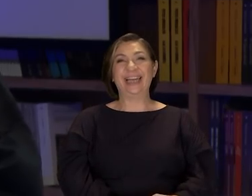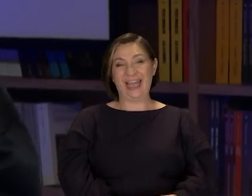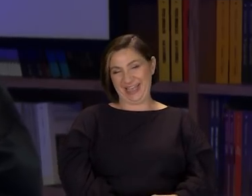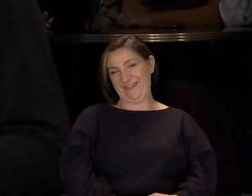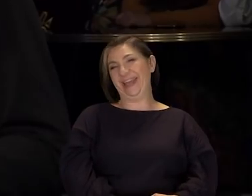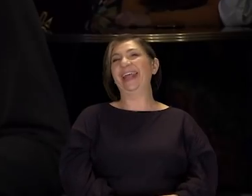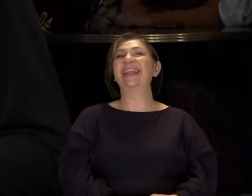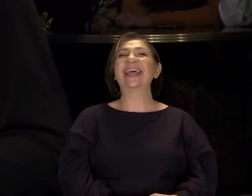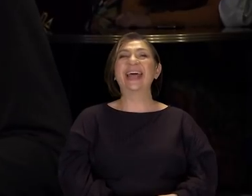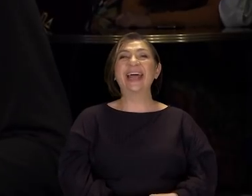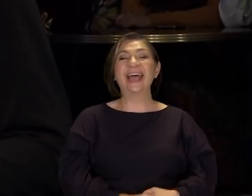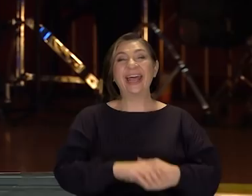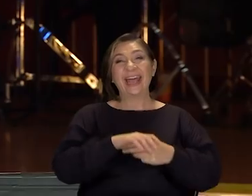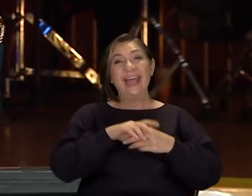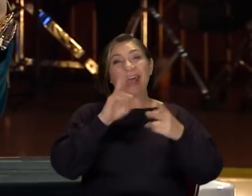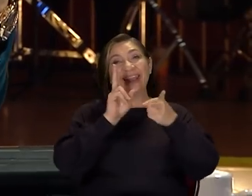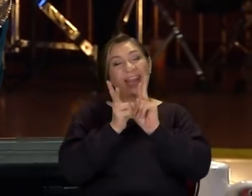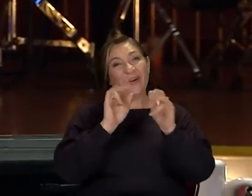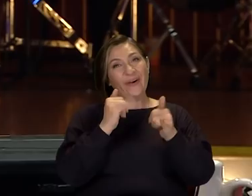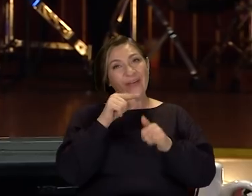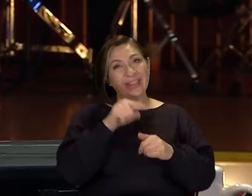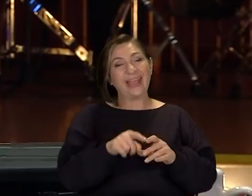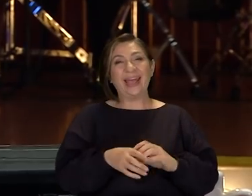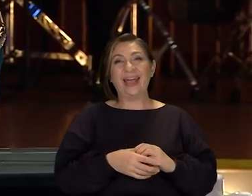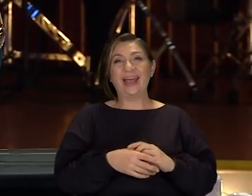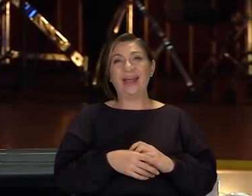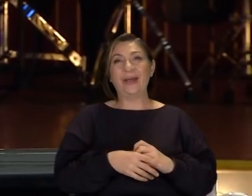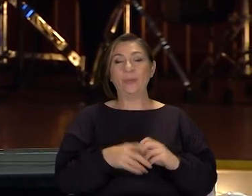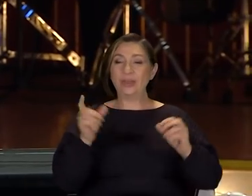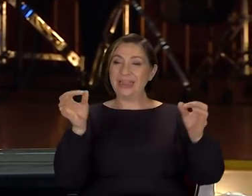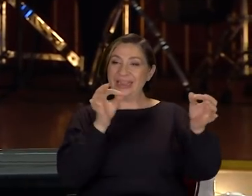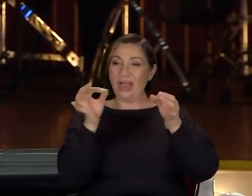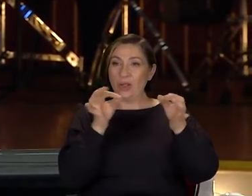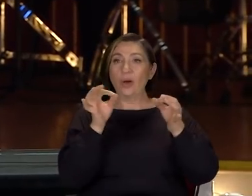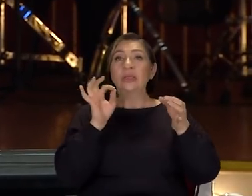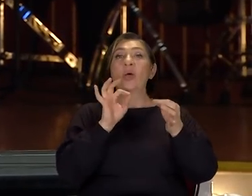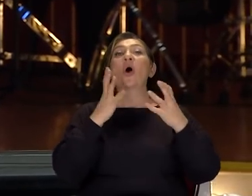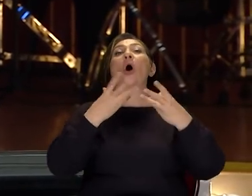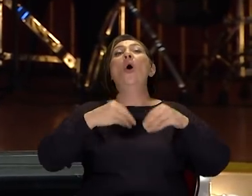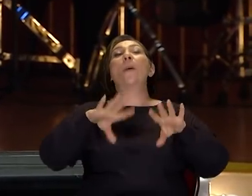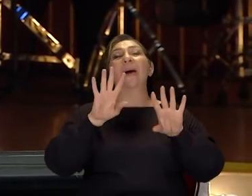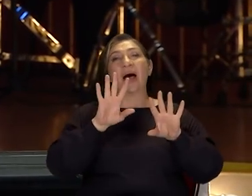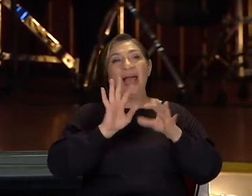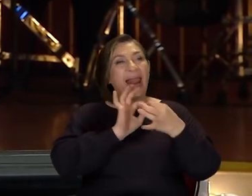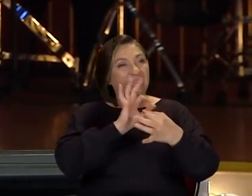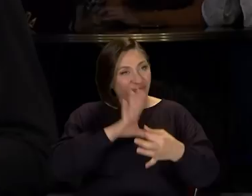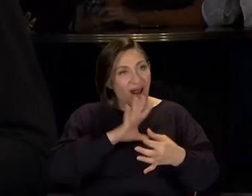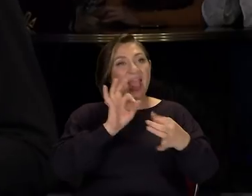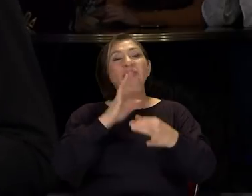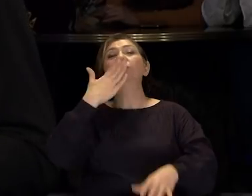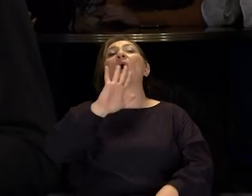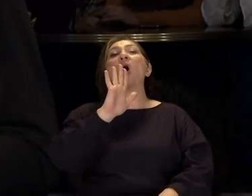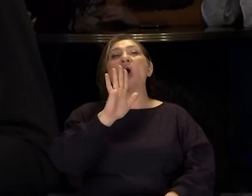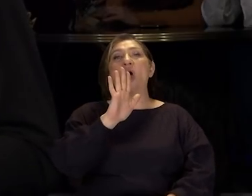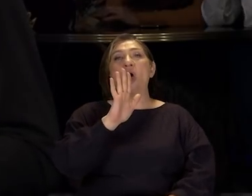Olmam mı? Peki oyunda tabii ki bu diyalog kurabilme ve kuramama üzerine galiba bir. Tabii.